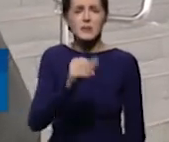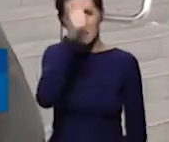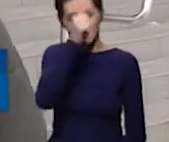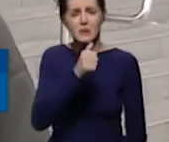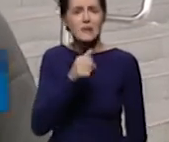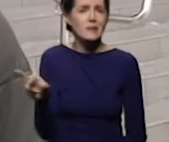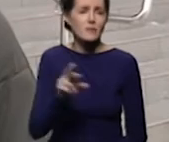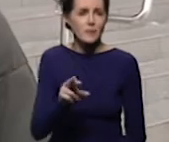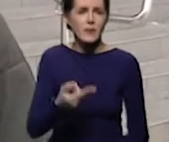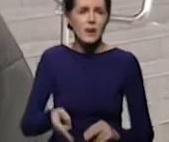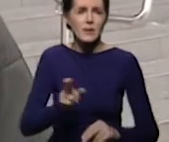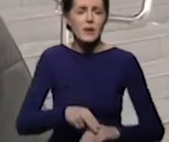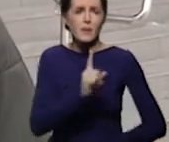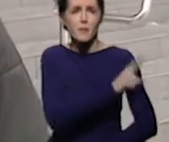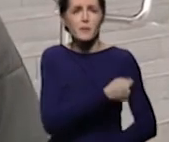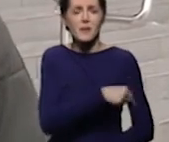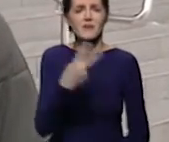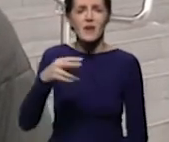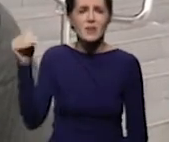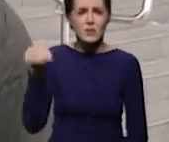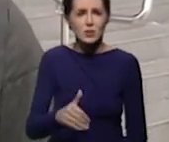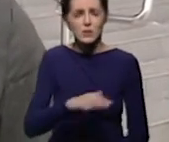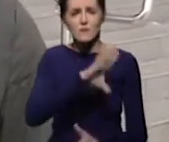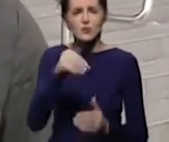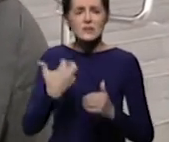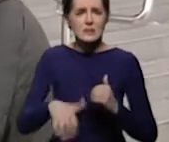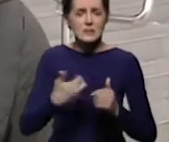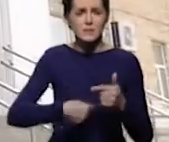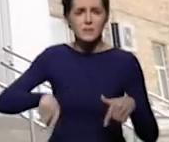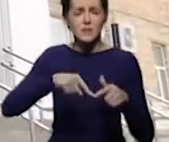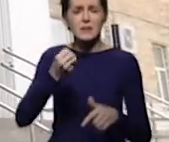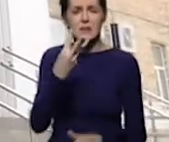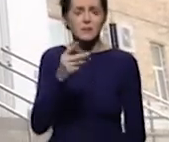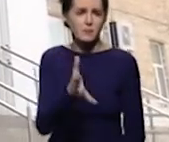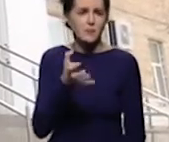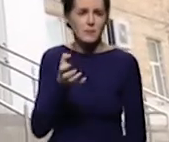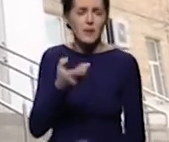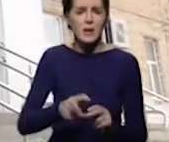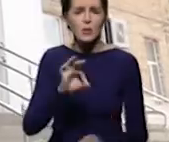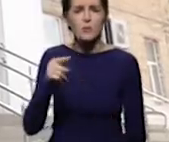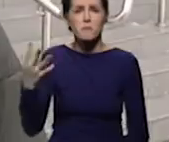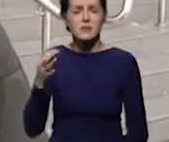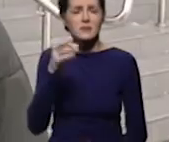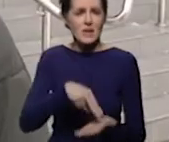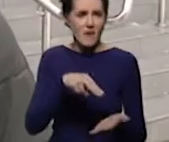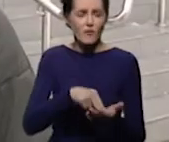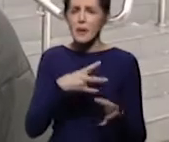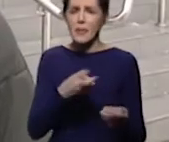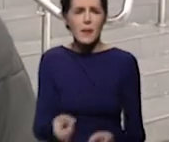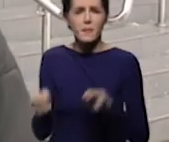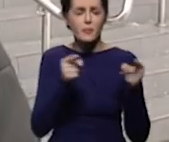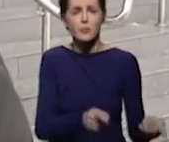місяця. Тобто лікарям 20 тисяч, середньому медичному персоналу 13500. На 0,5 ставки нікого ми не